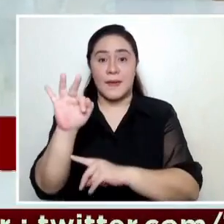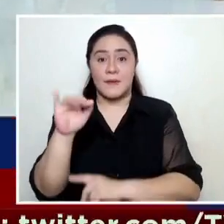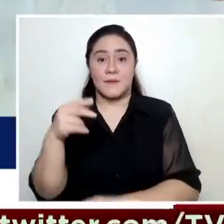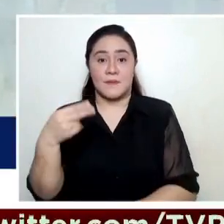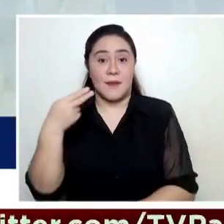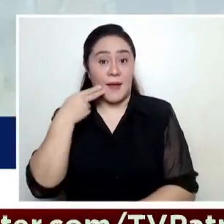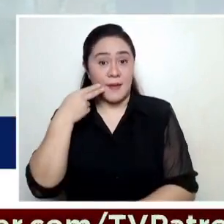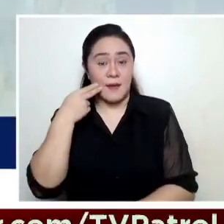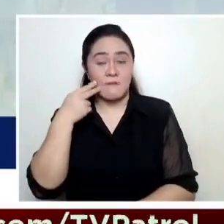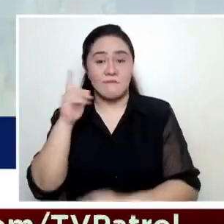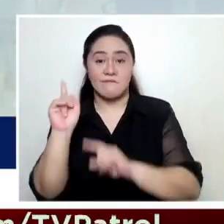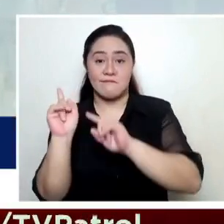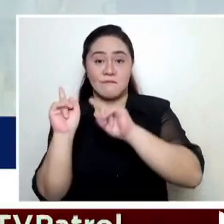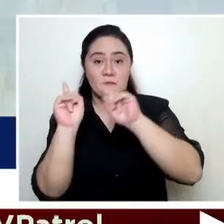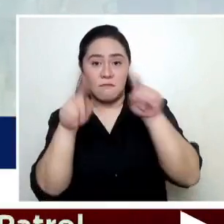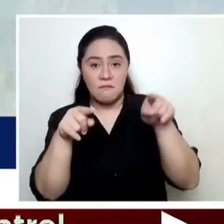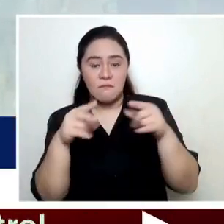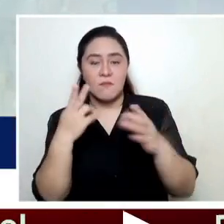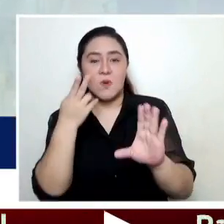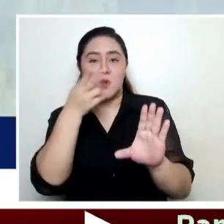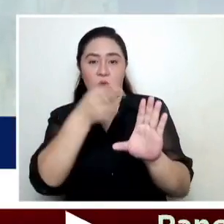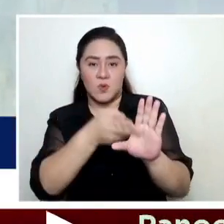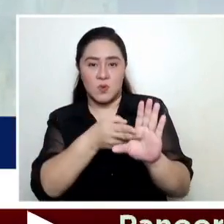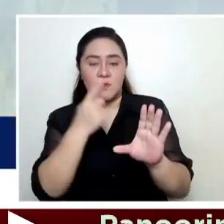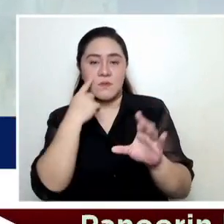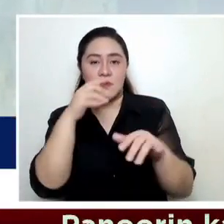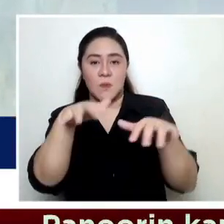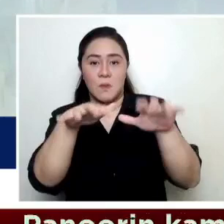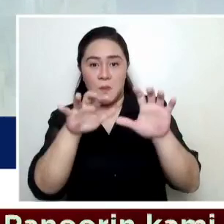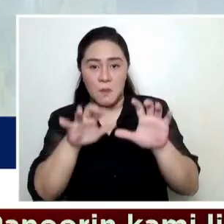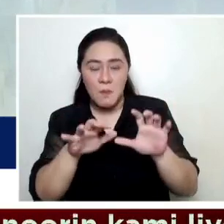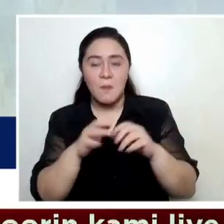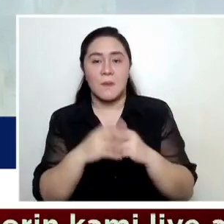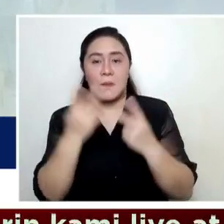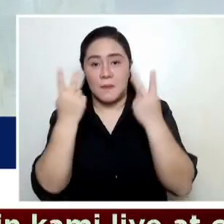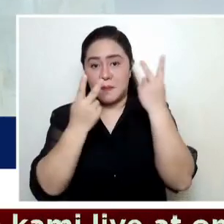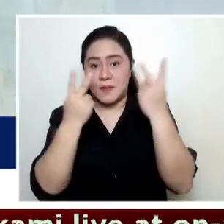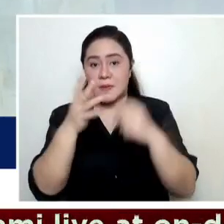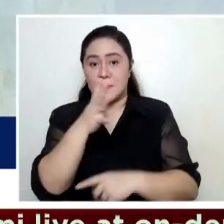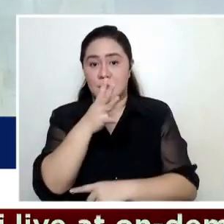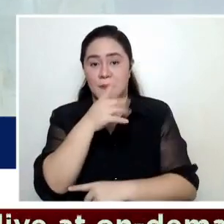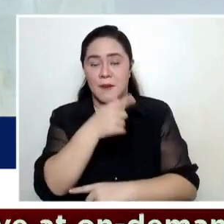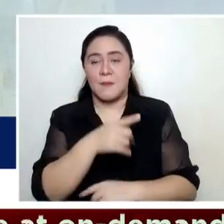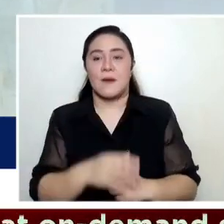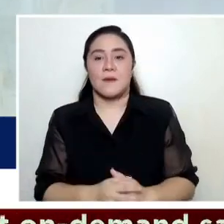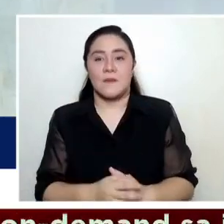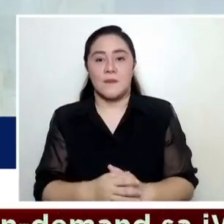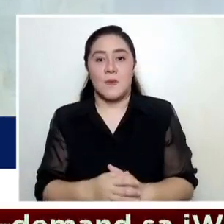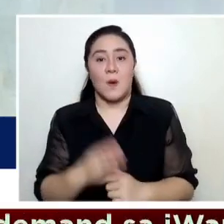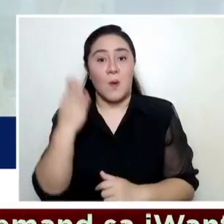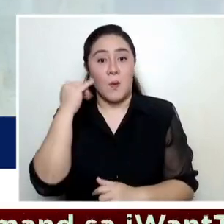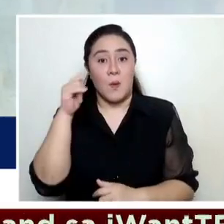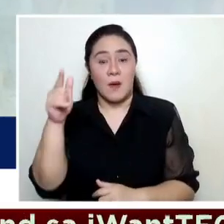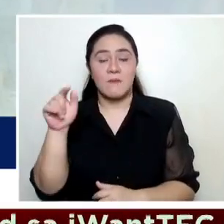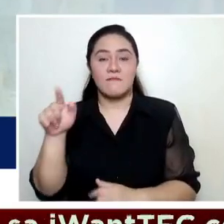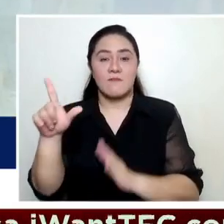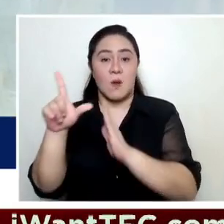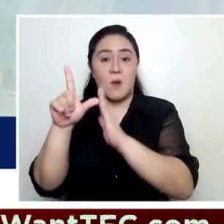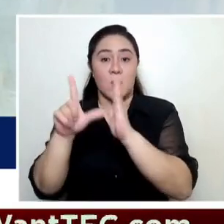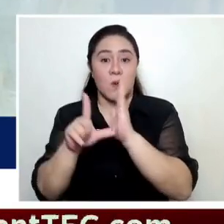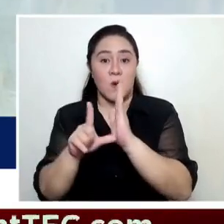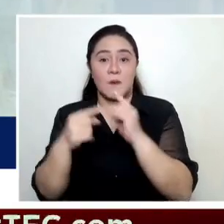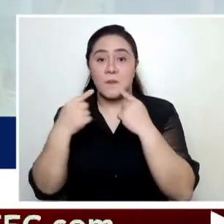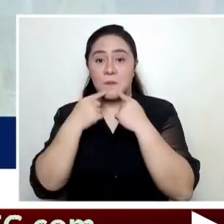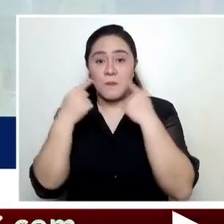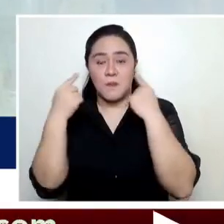sa burol ng kanyang ina sa May Quezon City. Ayon kasi kay attorney Quirino Esguera Jr., ang abogado ng Furigay family, kailangan